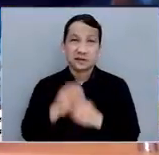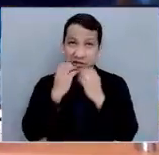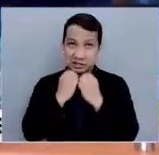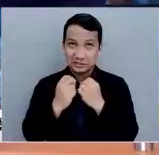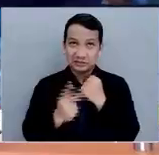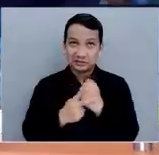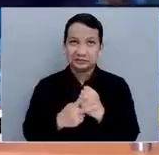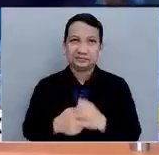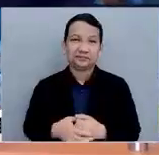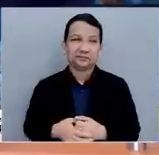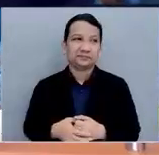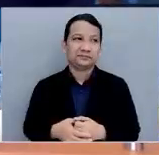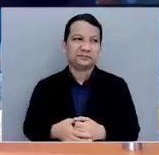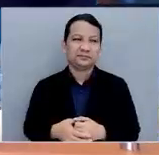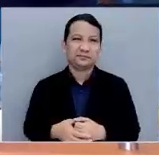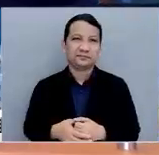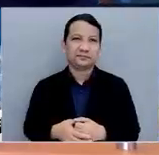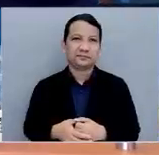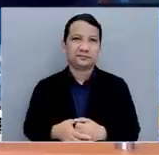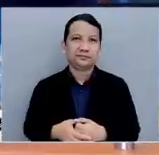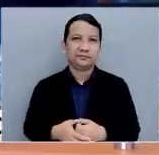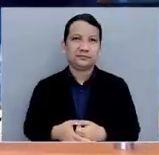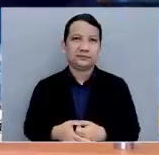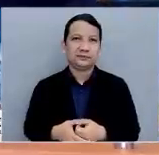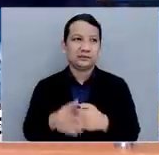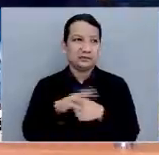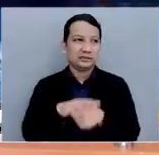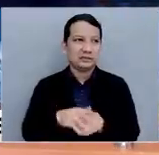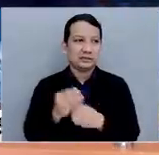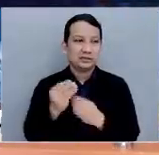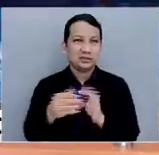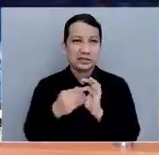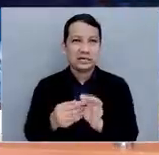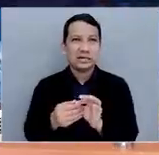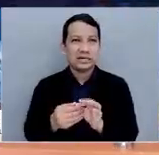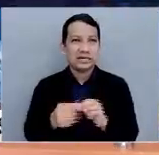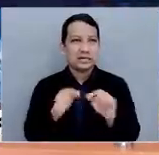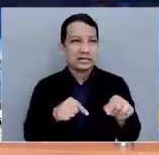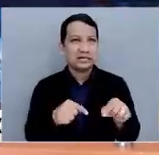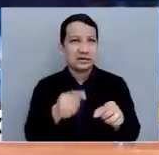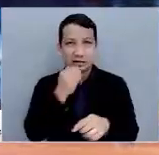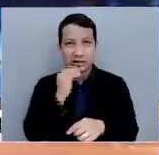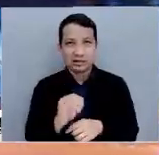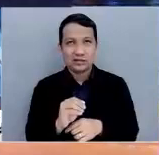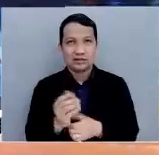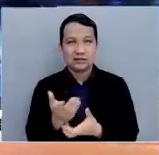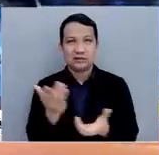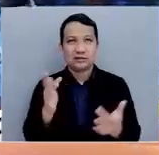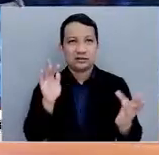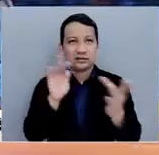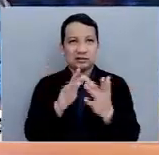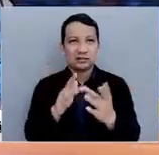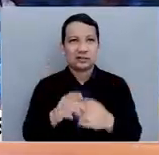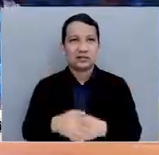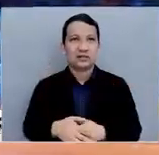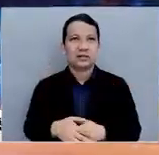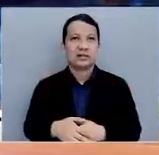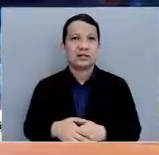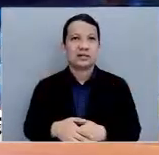na magpapaka-stress, magluto, mga lengke. Magkain ka na lang. So RJ, yes. Paano kayo makakontakt ng mga kapatid